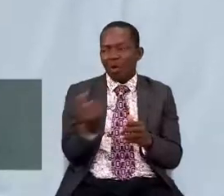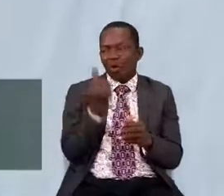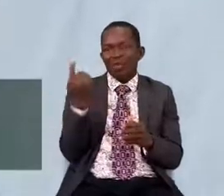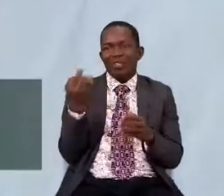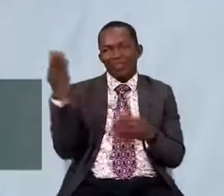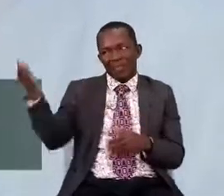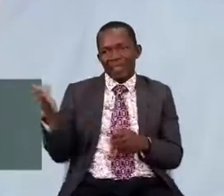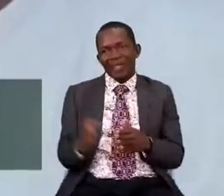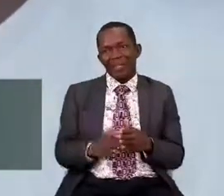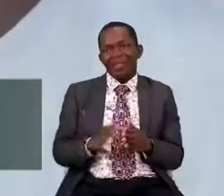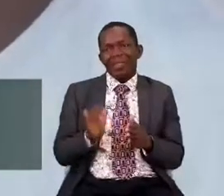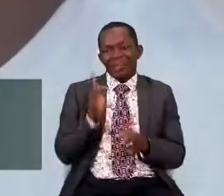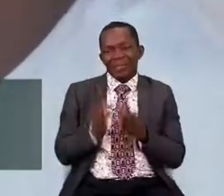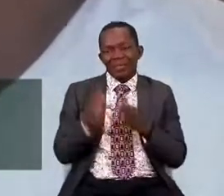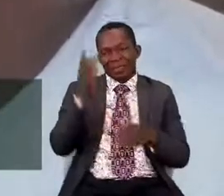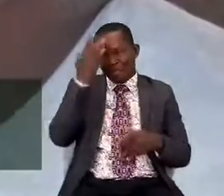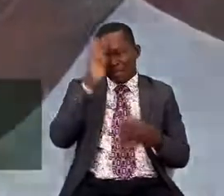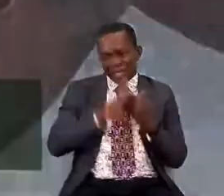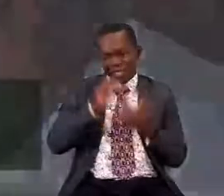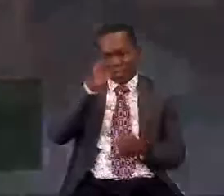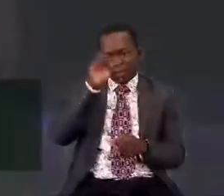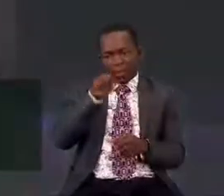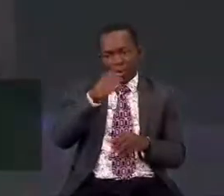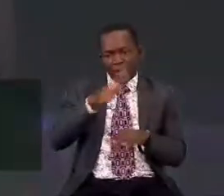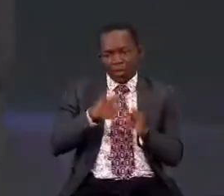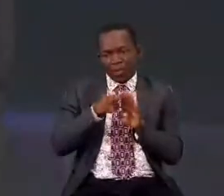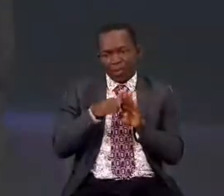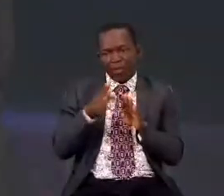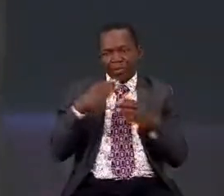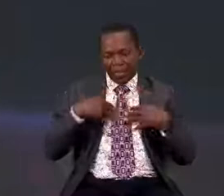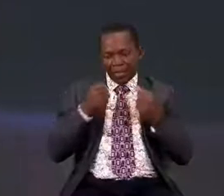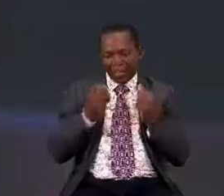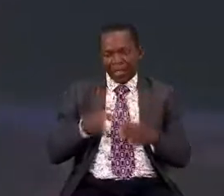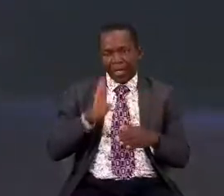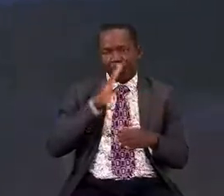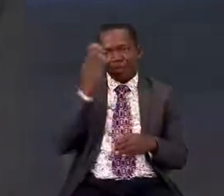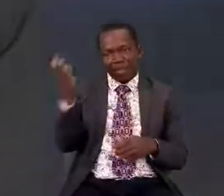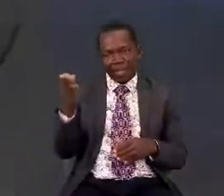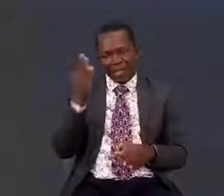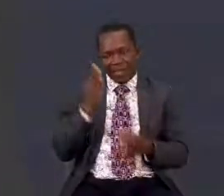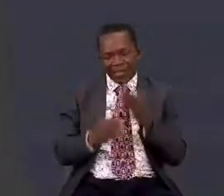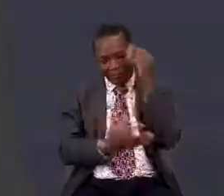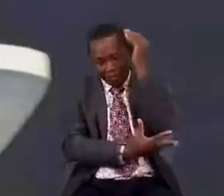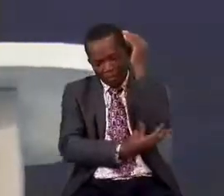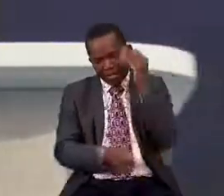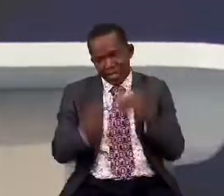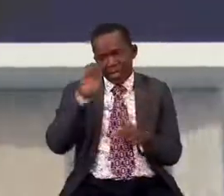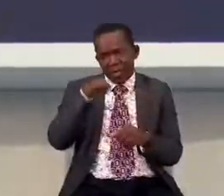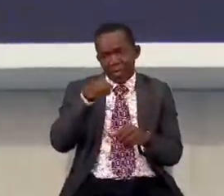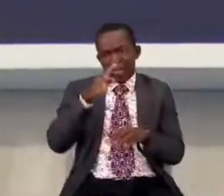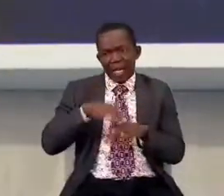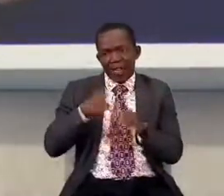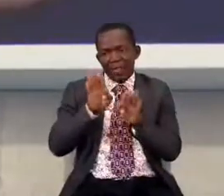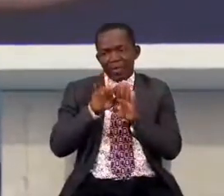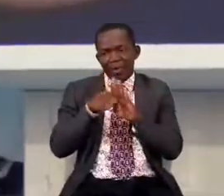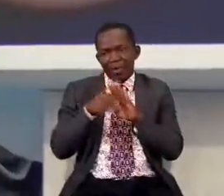Si la pauvreté frappe à la porte, le pourvoyeur, Jéhovah Jireh, il est toujours là. Et si les